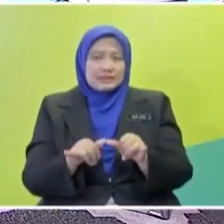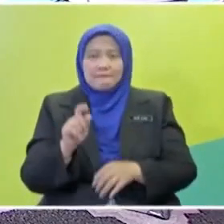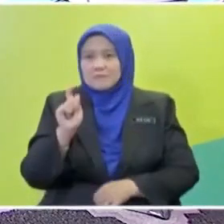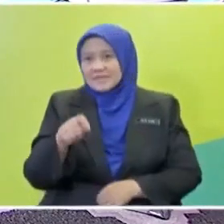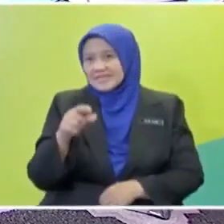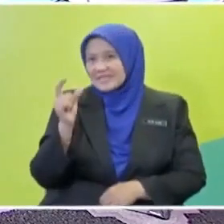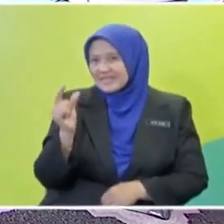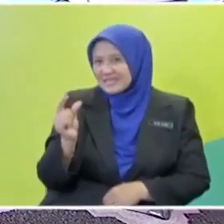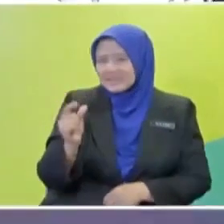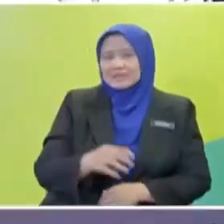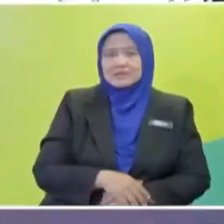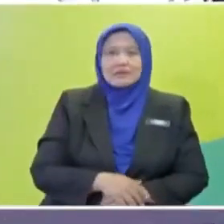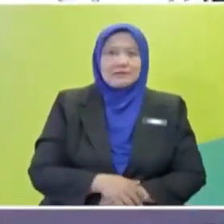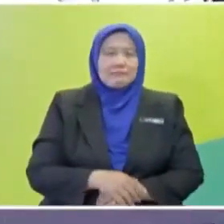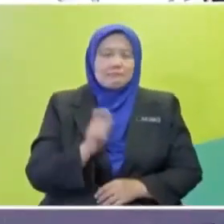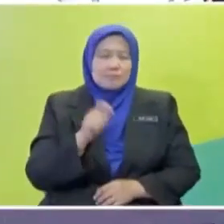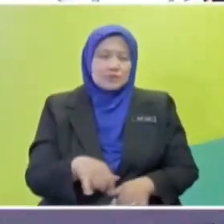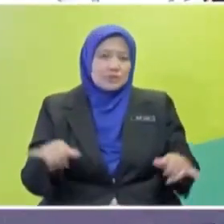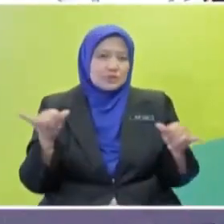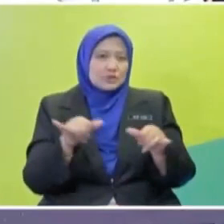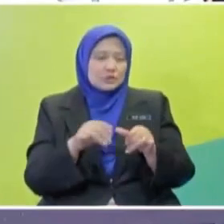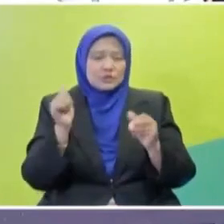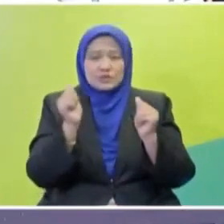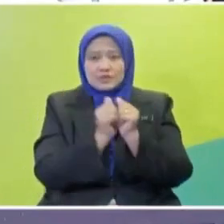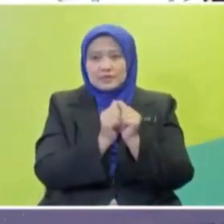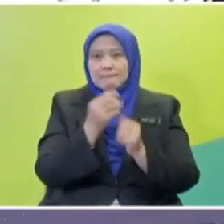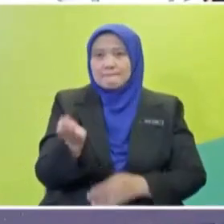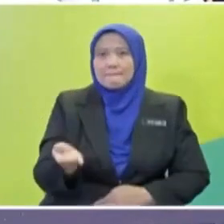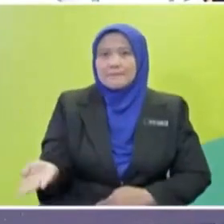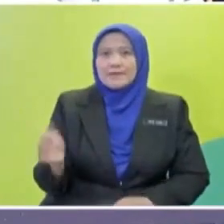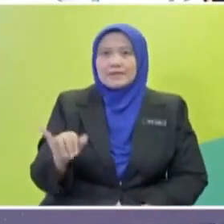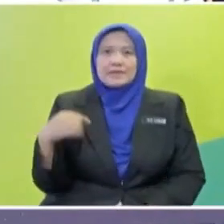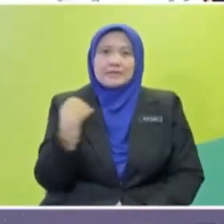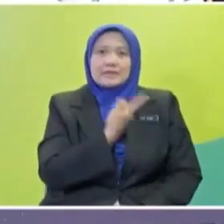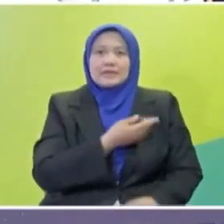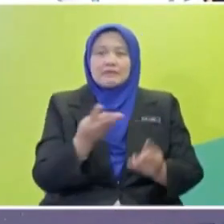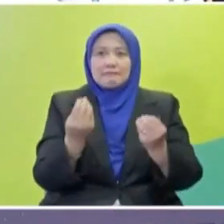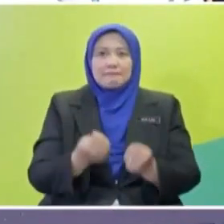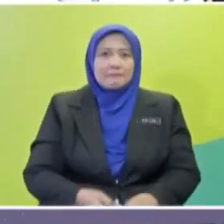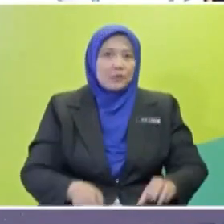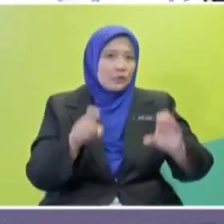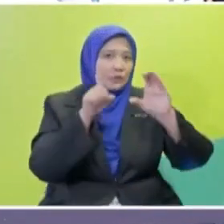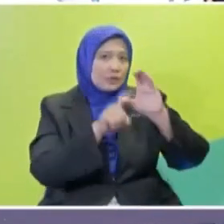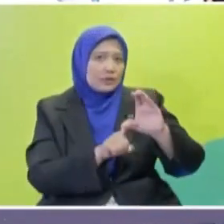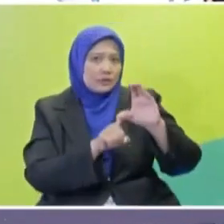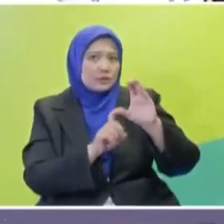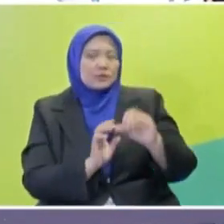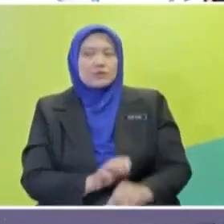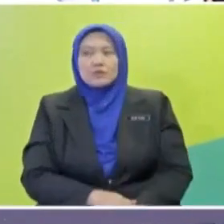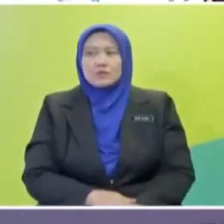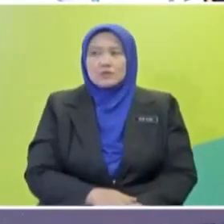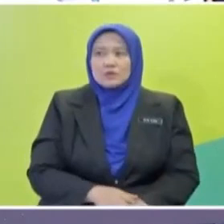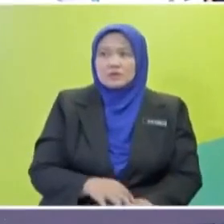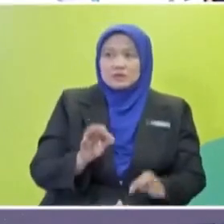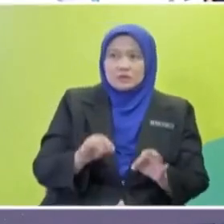nak gantung. Betul. Contoh beg sekolah ke, bekas pensel ke. Okey, contoh yang saya punya ni, okay, saya buat 8 darab dengan 5